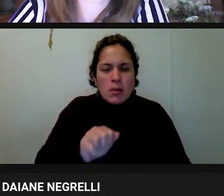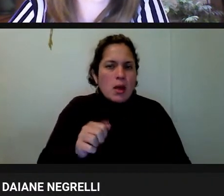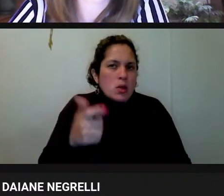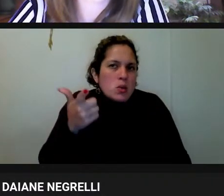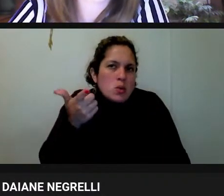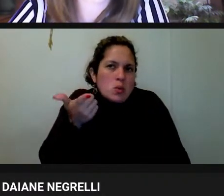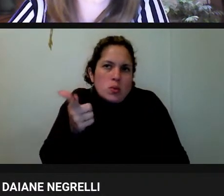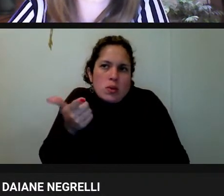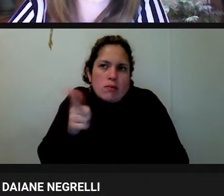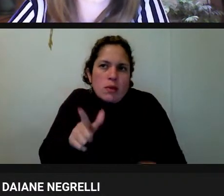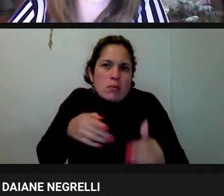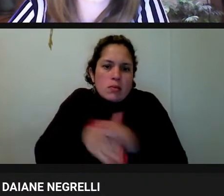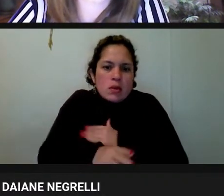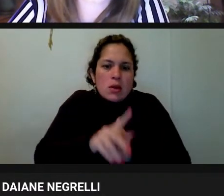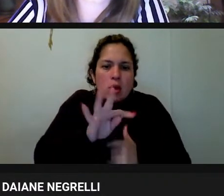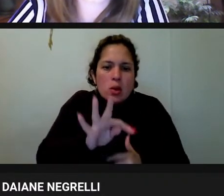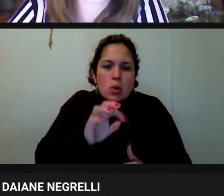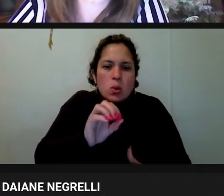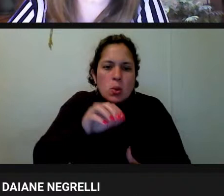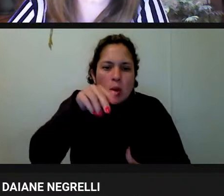dos toponímios.